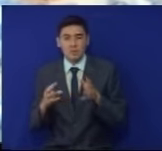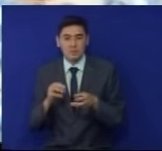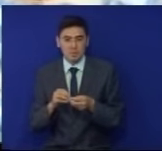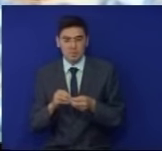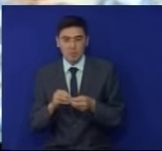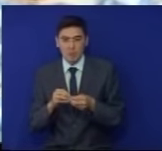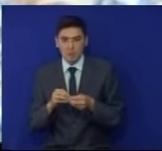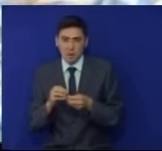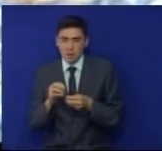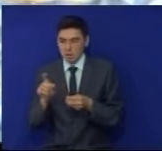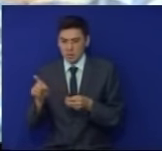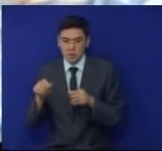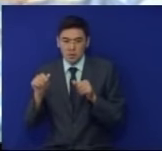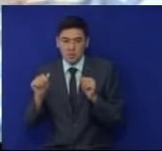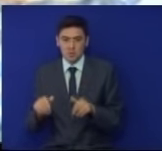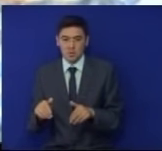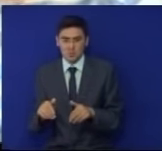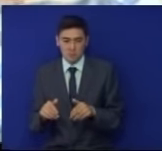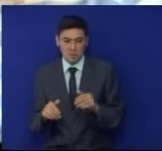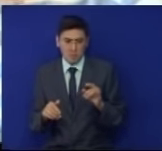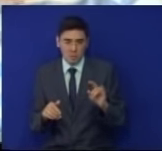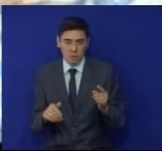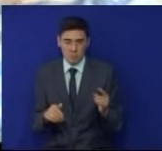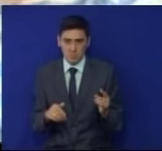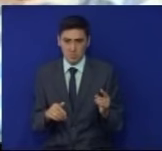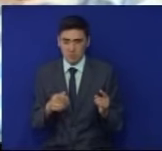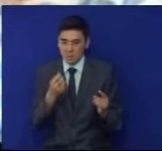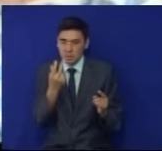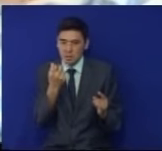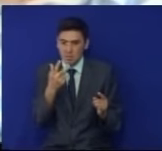не знаю, как это можно за ребенка, которому